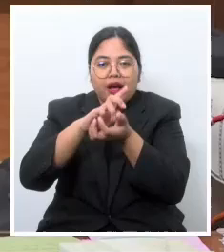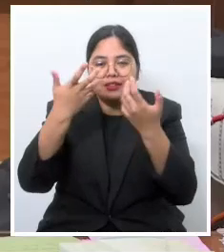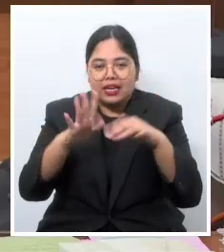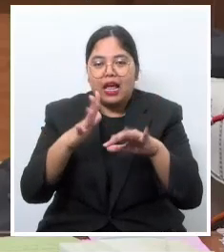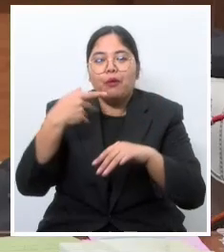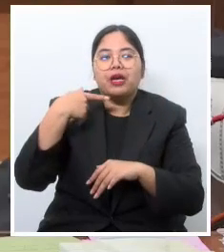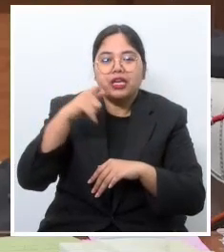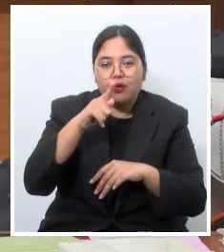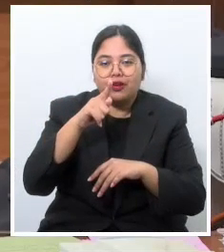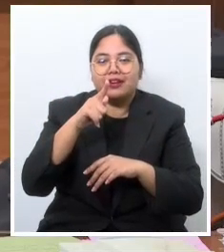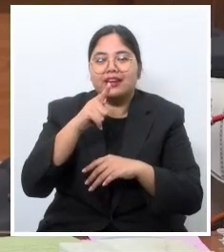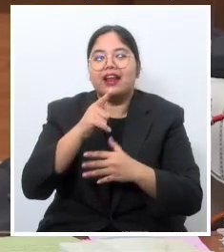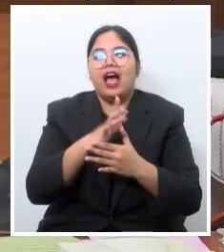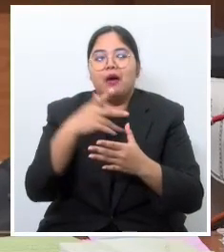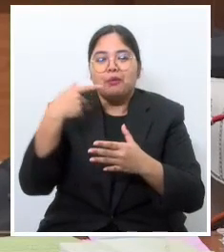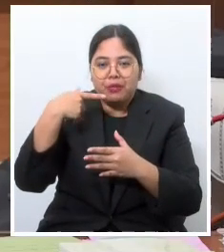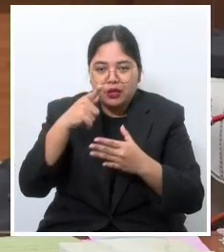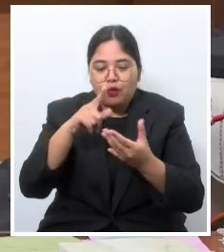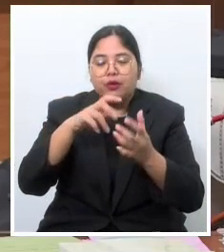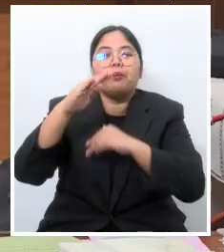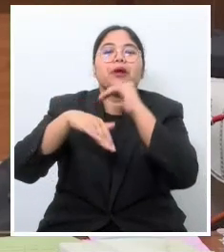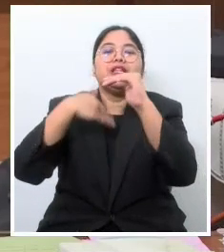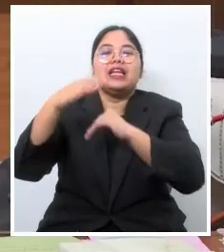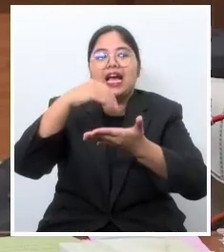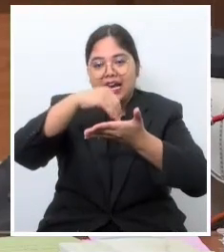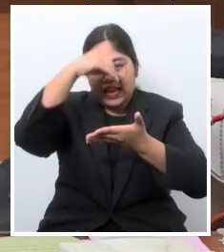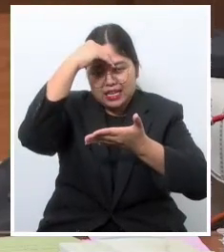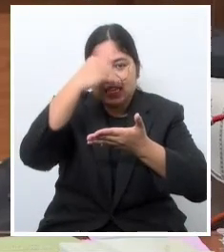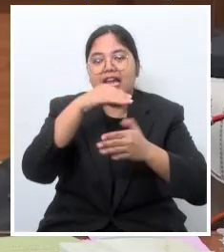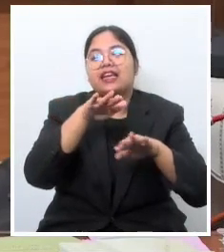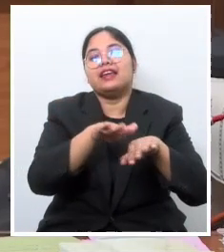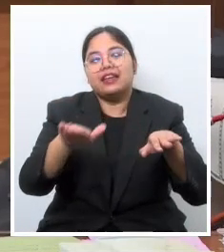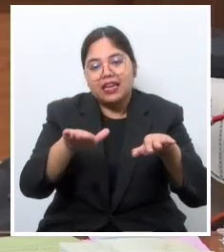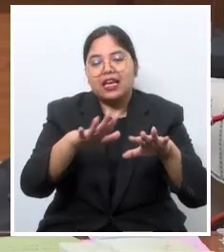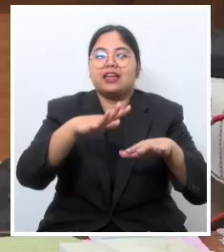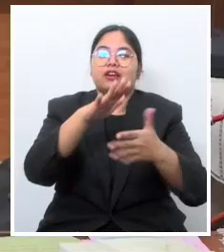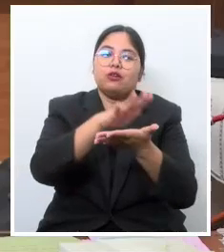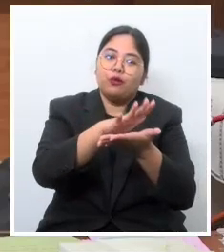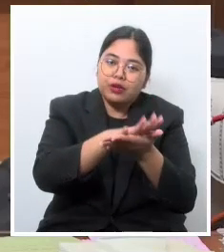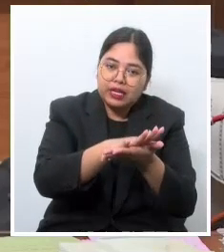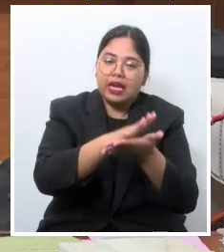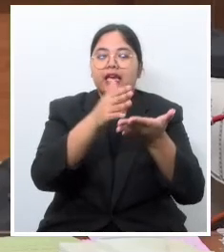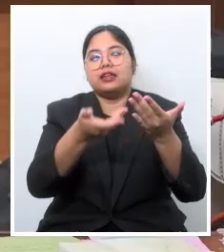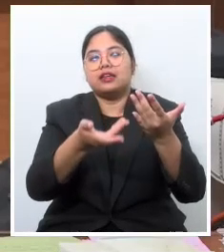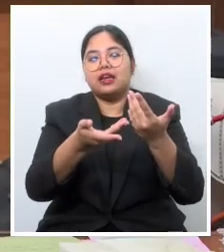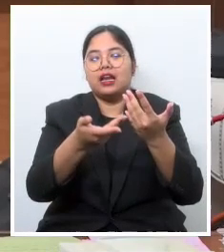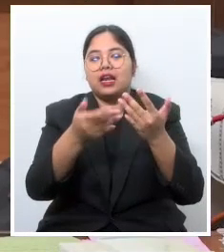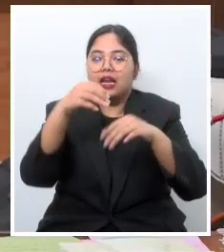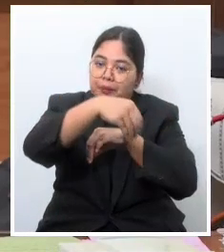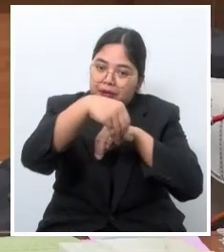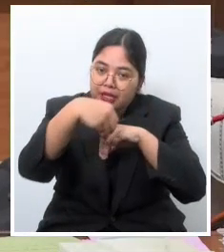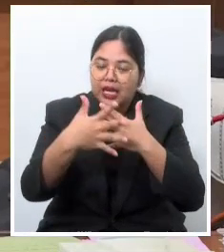ประโยชน์แล้วก็เกิดประโยชน์ต่อการพัฒนากการศึกษาทั้งระดับโรงเรียนระดับเ่อเขตระดับ